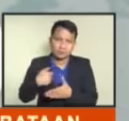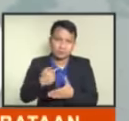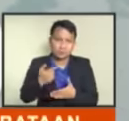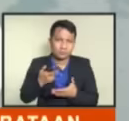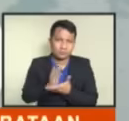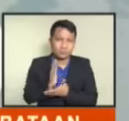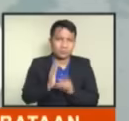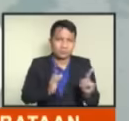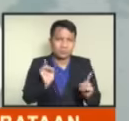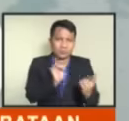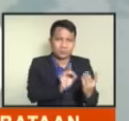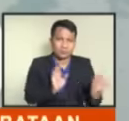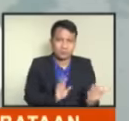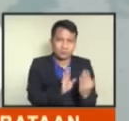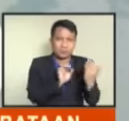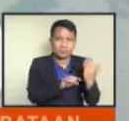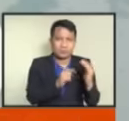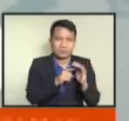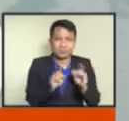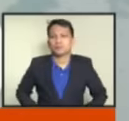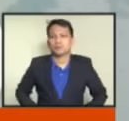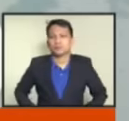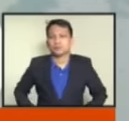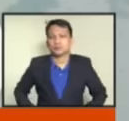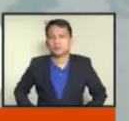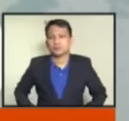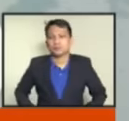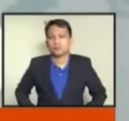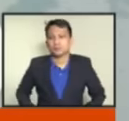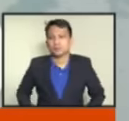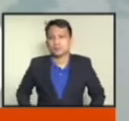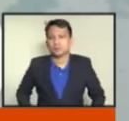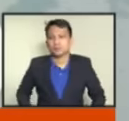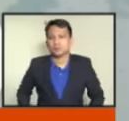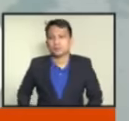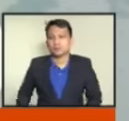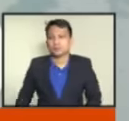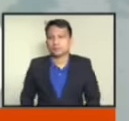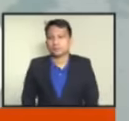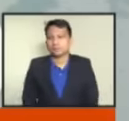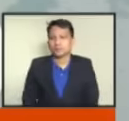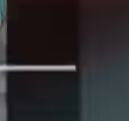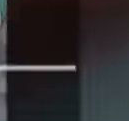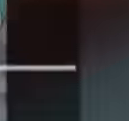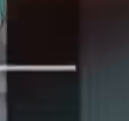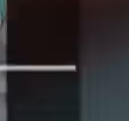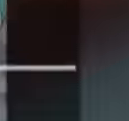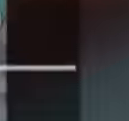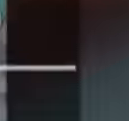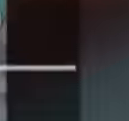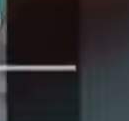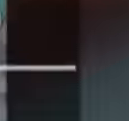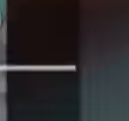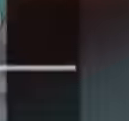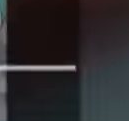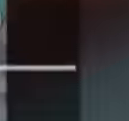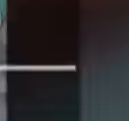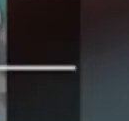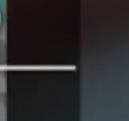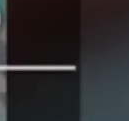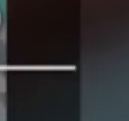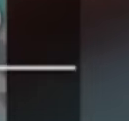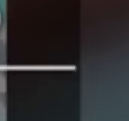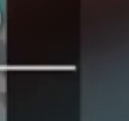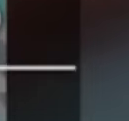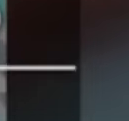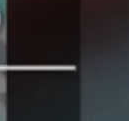sir, ma'am, na kumprantahin siya. Pero wala na po siya doon, sir. Saan yung chikinini? Ayan, sir. Pulang-pula po. Si girl ang may chikinini. Ayan pala si